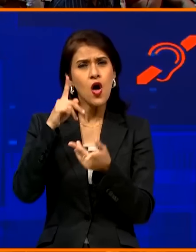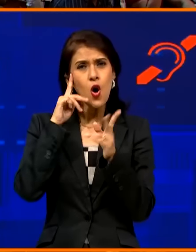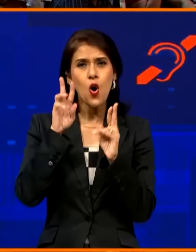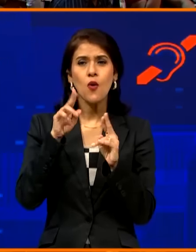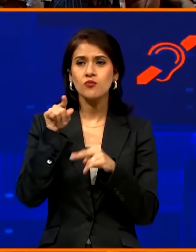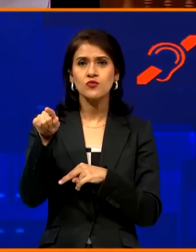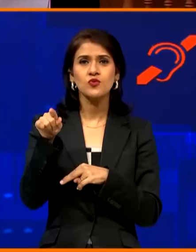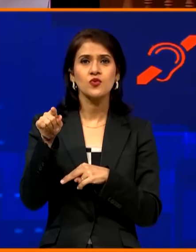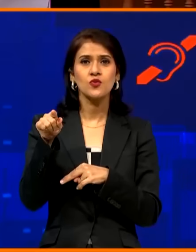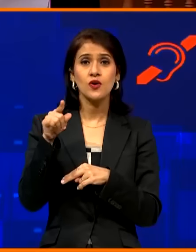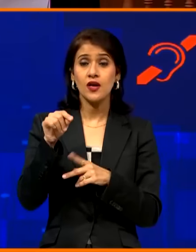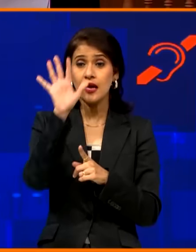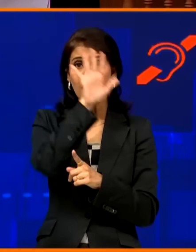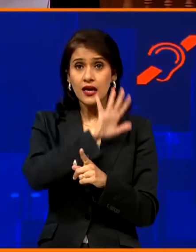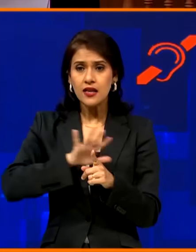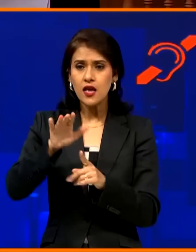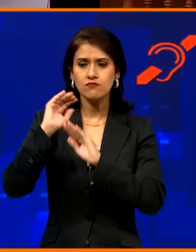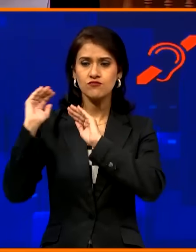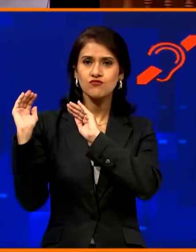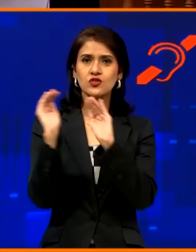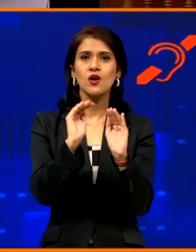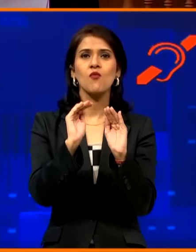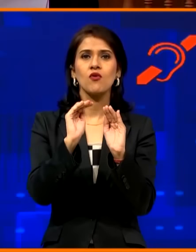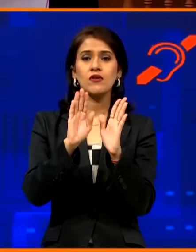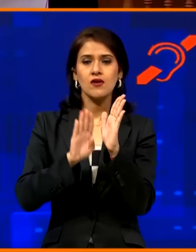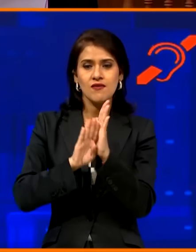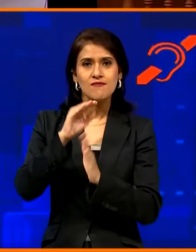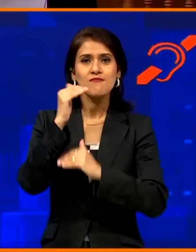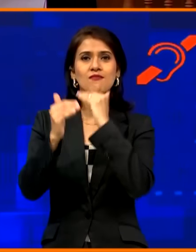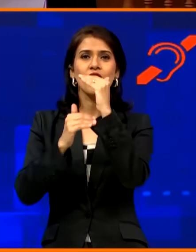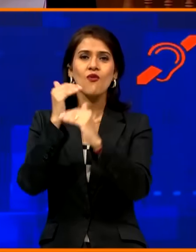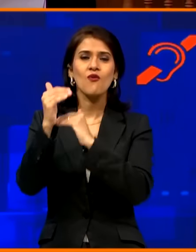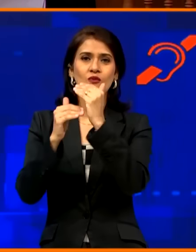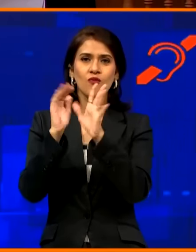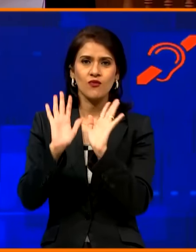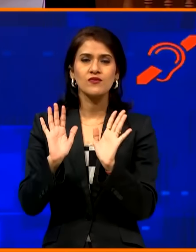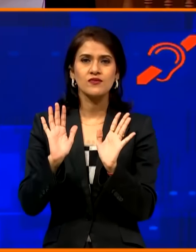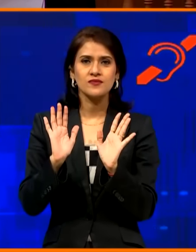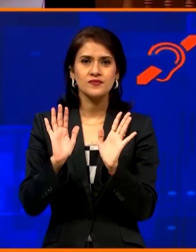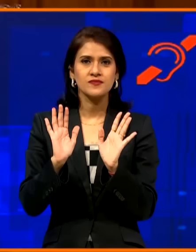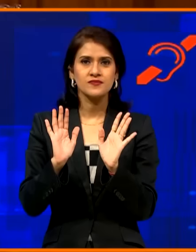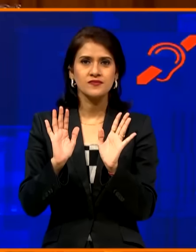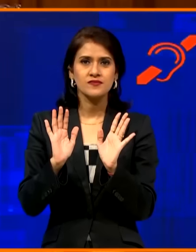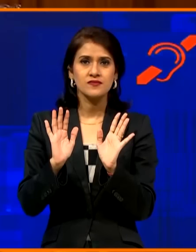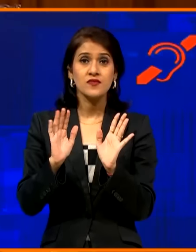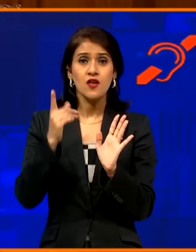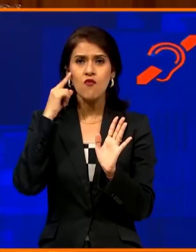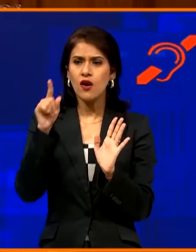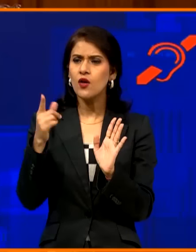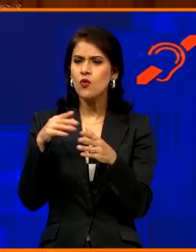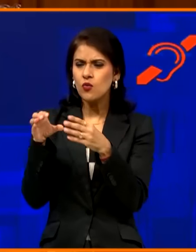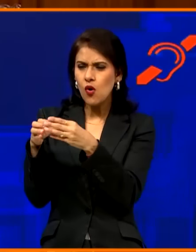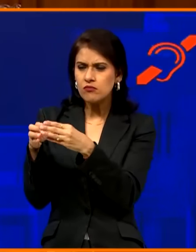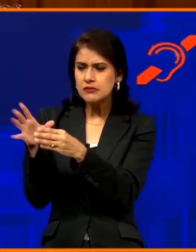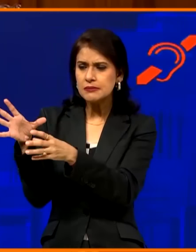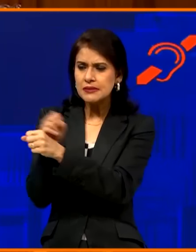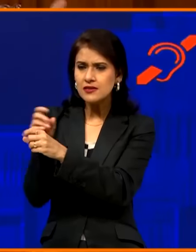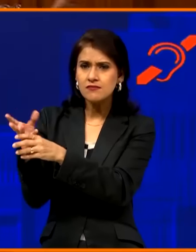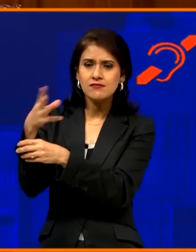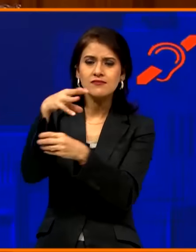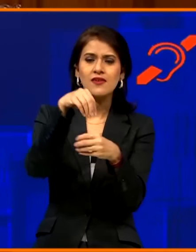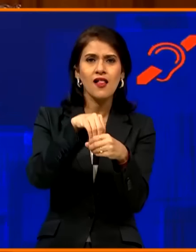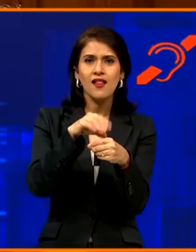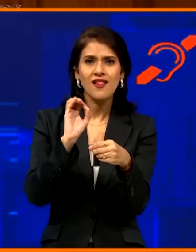हूं आप इस मुल्क को बचाने के लिए बढ़ाने के लिए और कोने में बिठाई गई कम्युनिटी के लिए